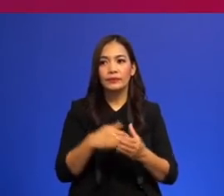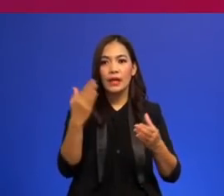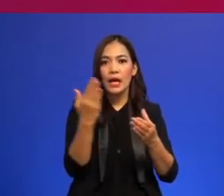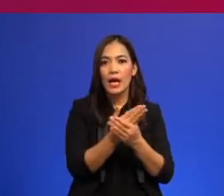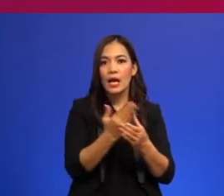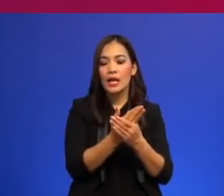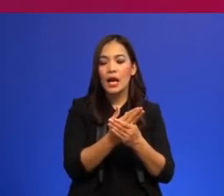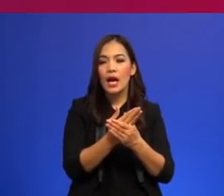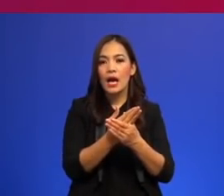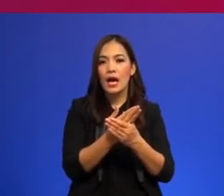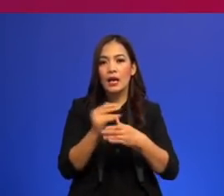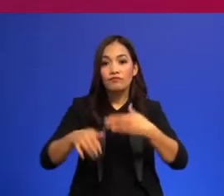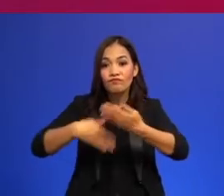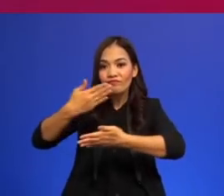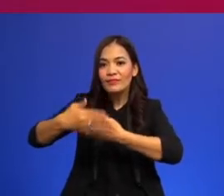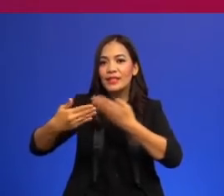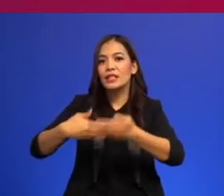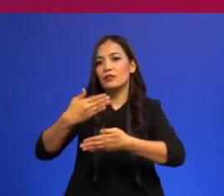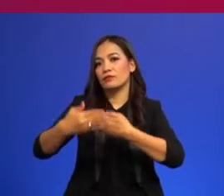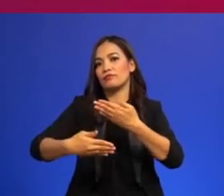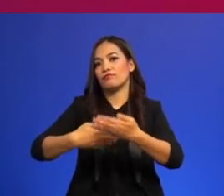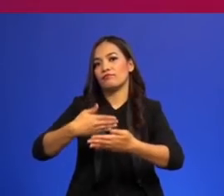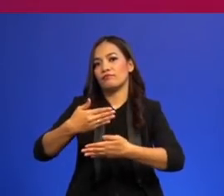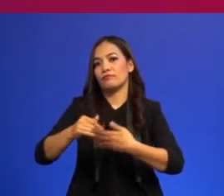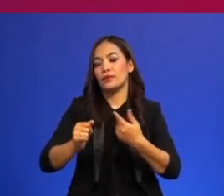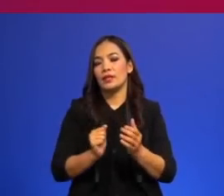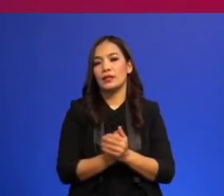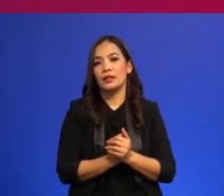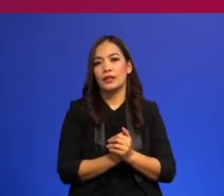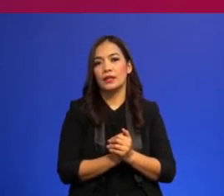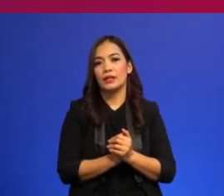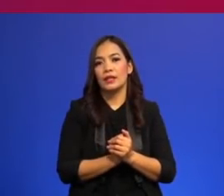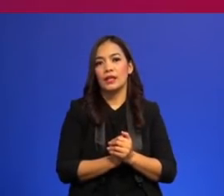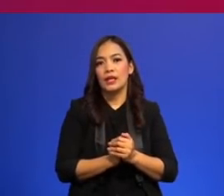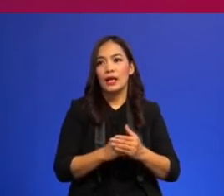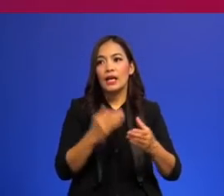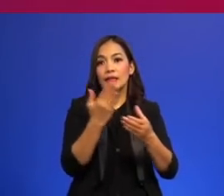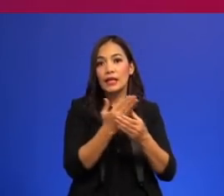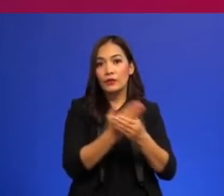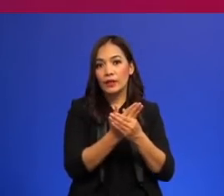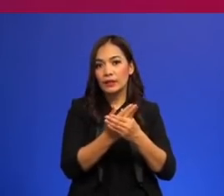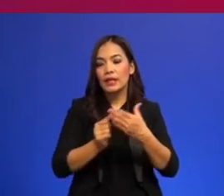Sandwich generation. Sandwich generation.